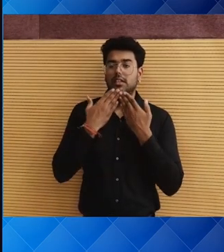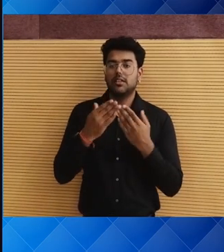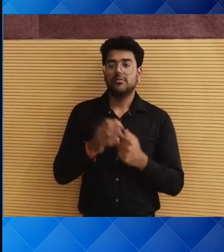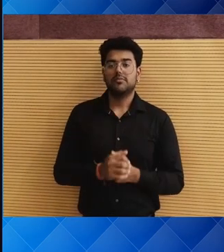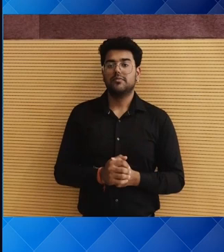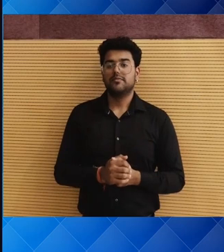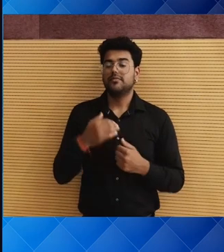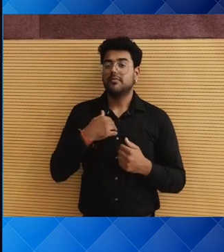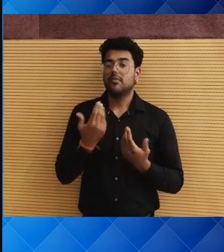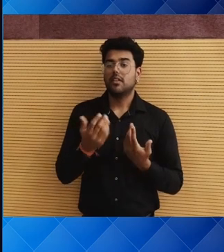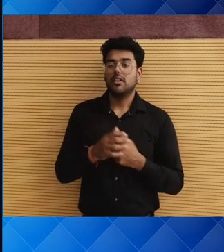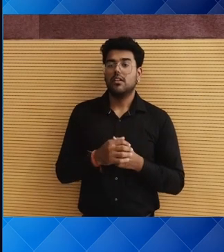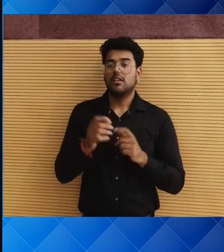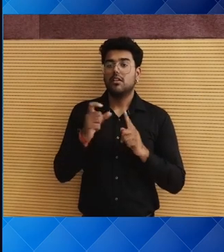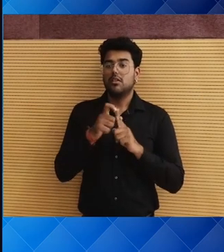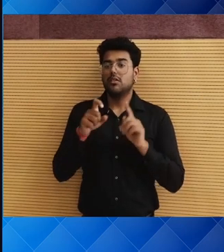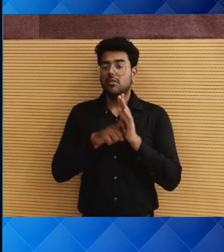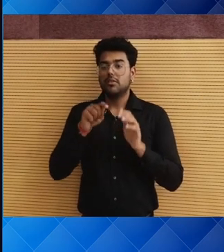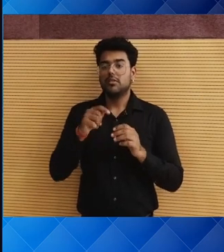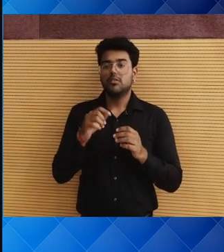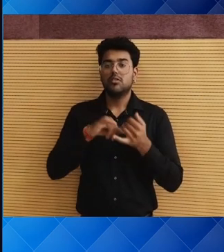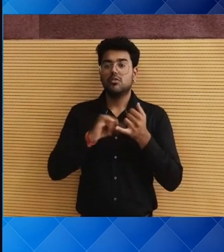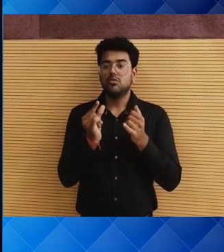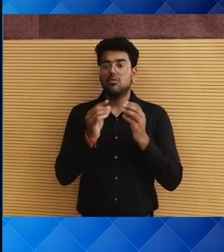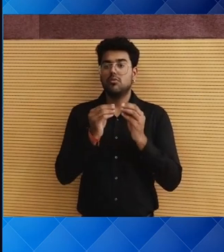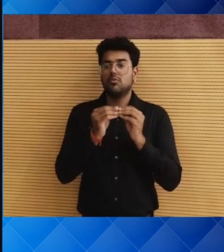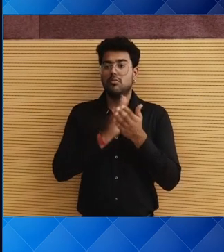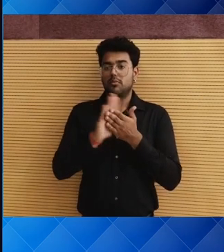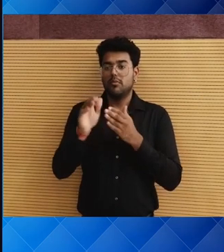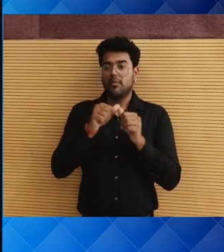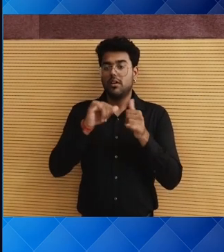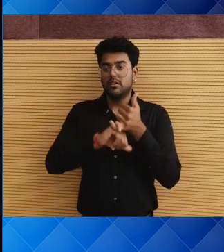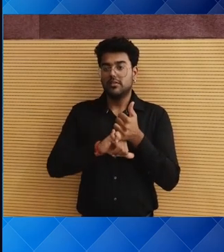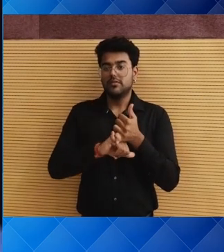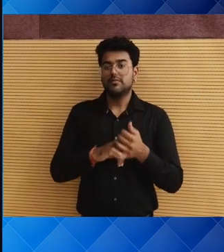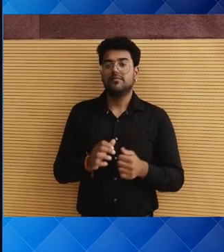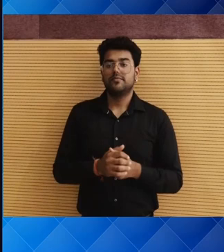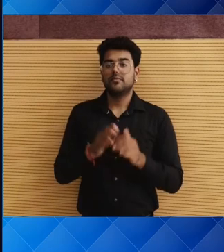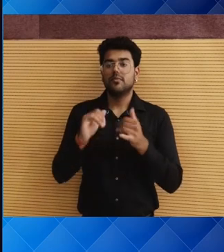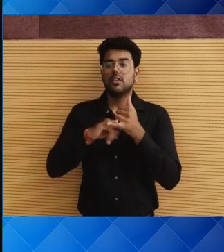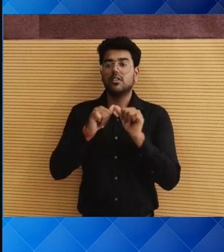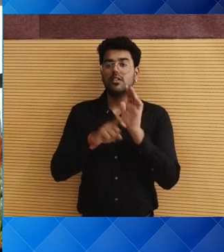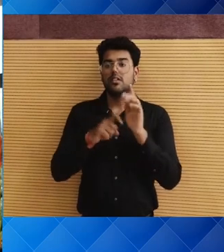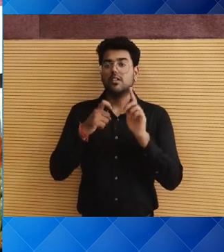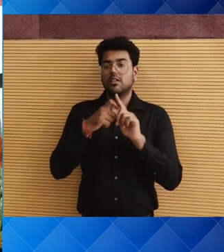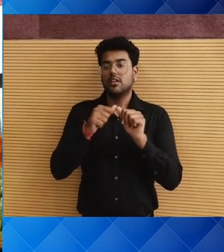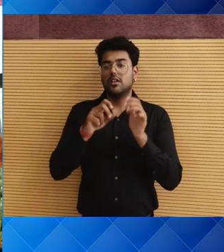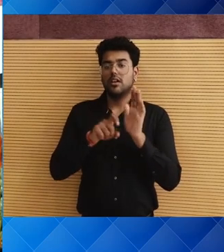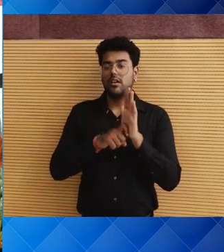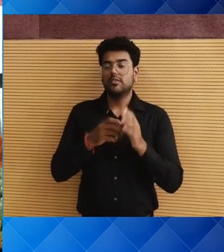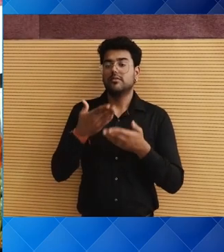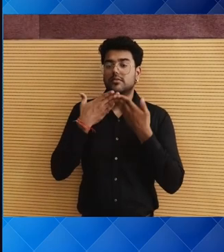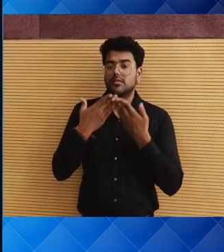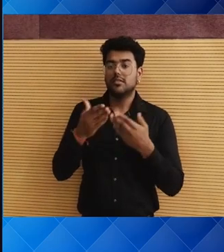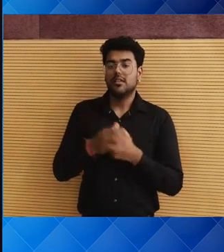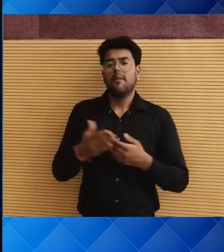मैडम। मैं माननीय डॉक्टर सुभाष सरकार जी का, जो हमारे राज्य शिक्षा मंत्री हैं, उनका भी बहुत बहुत धन्यवाद देता हूँ।